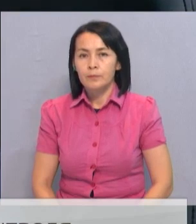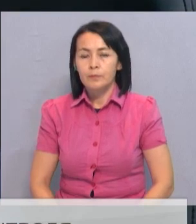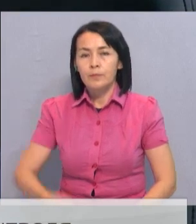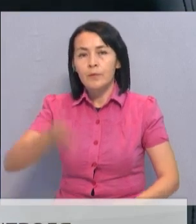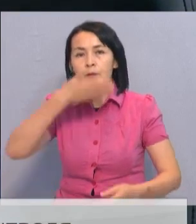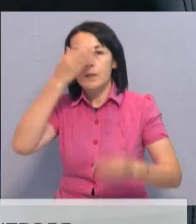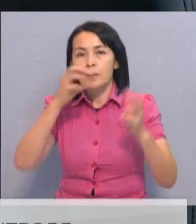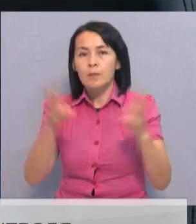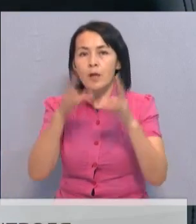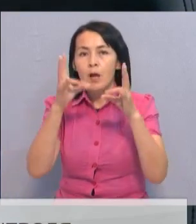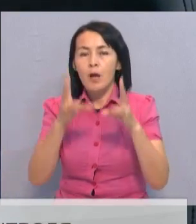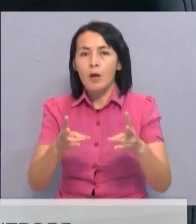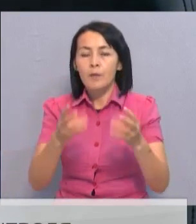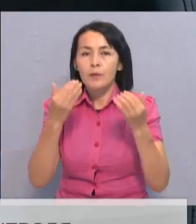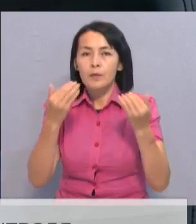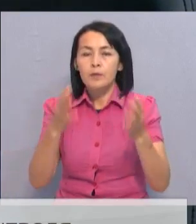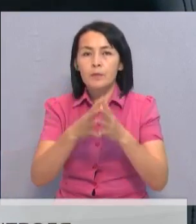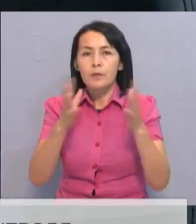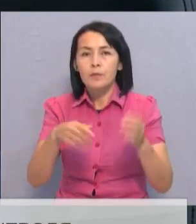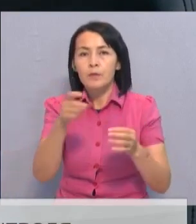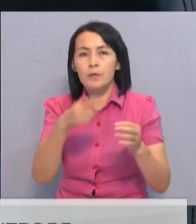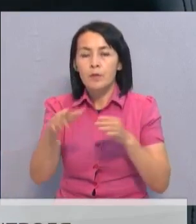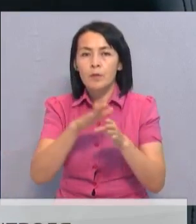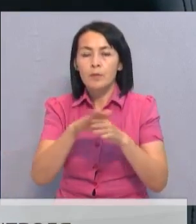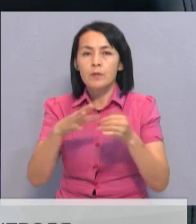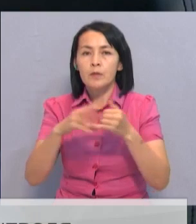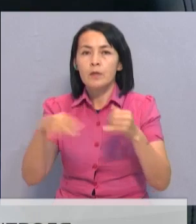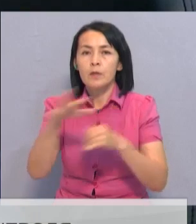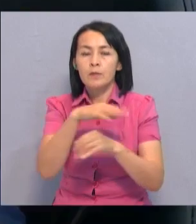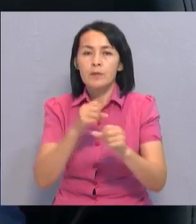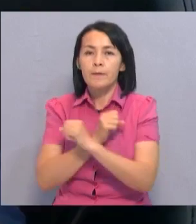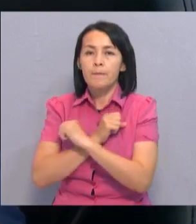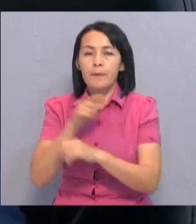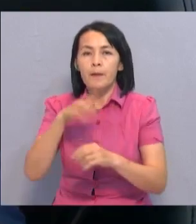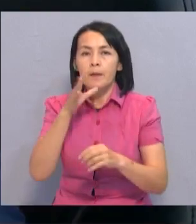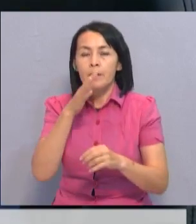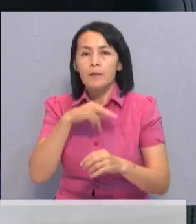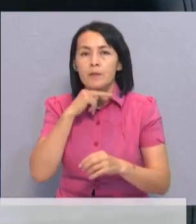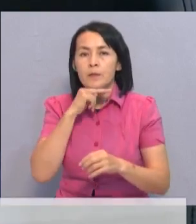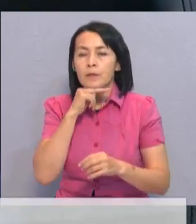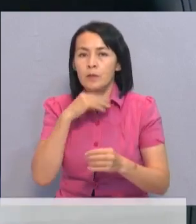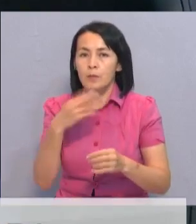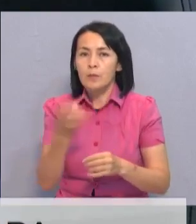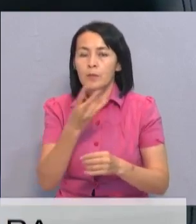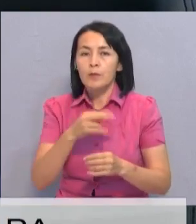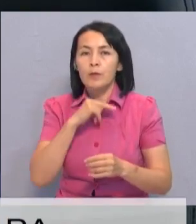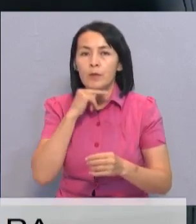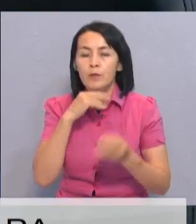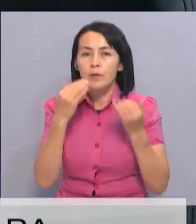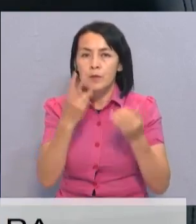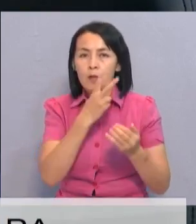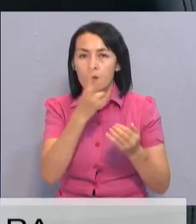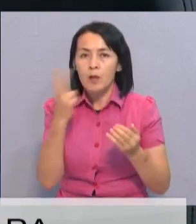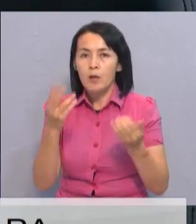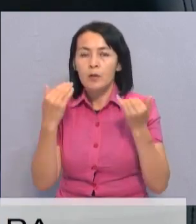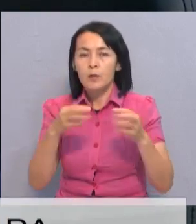Летний пожароопасный период – отдых у большинства людей проводится на природе. В это время жители должны быть особенно осторожны, внимательны и следовать